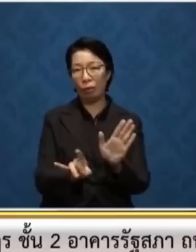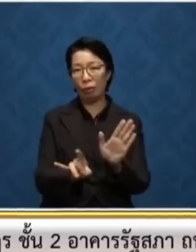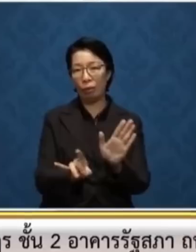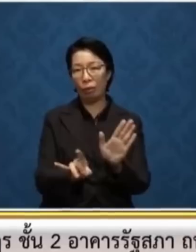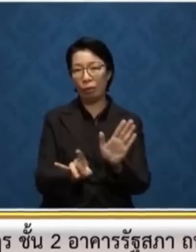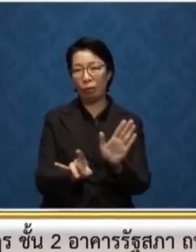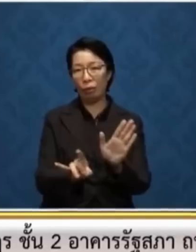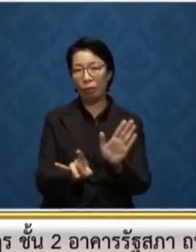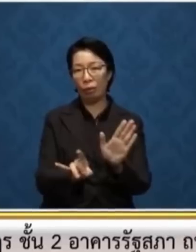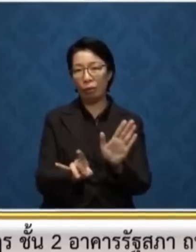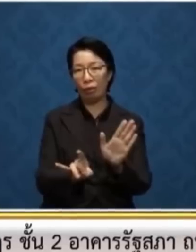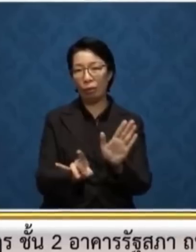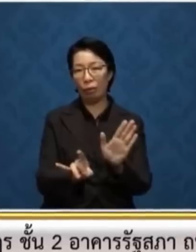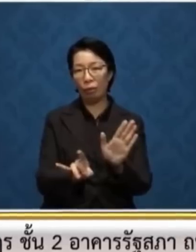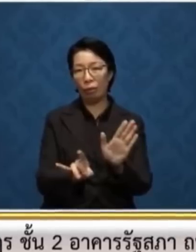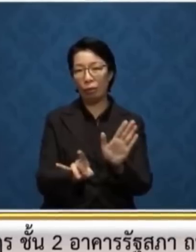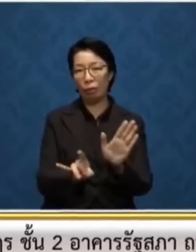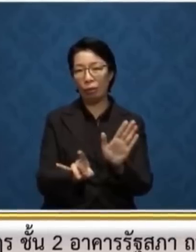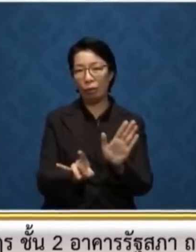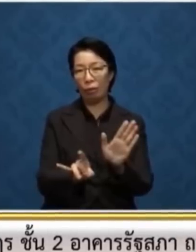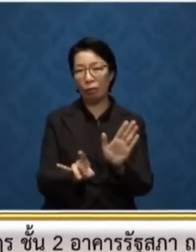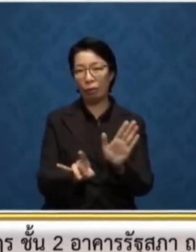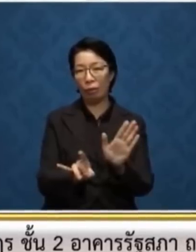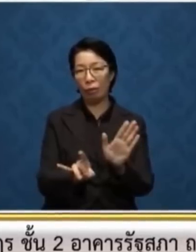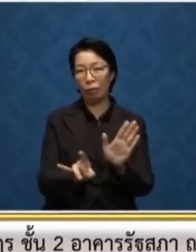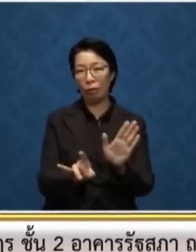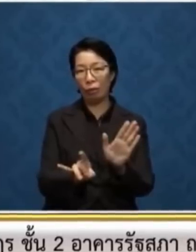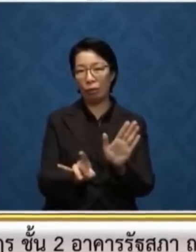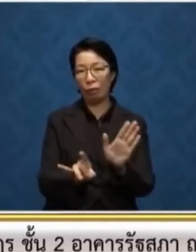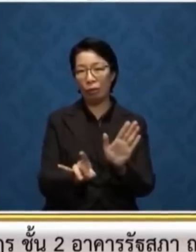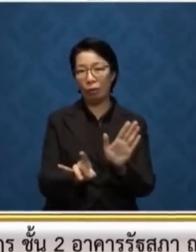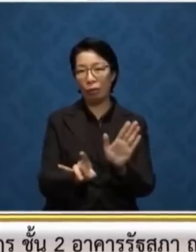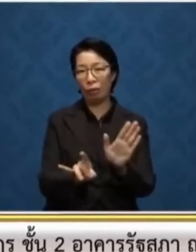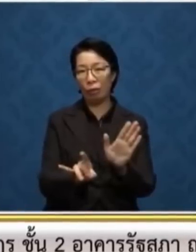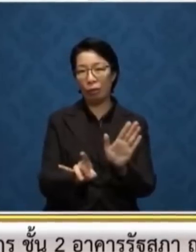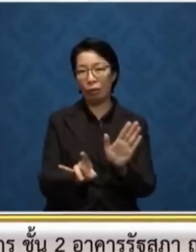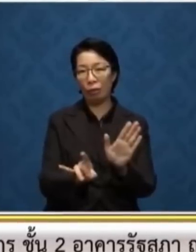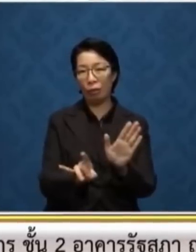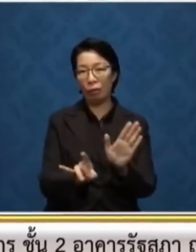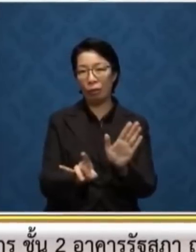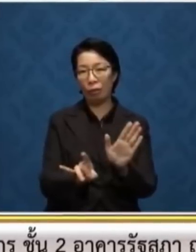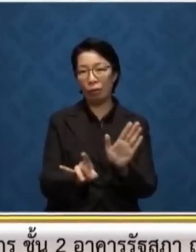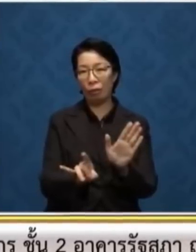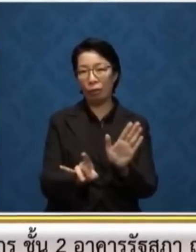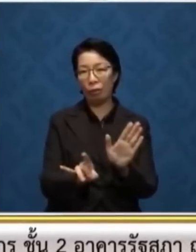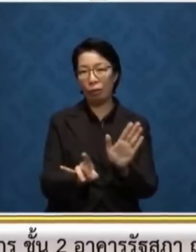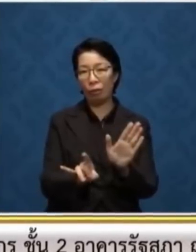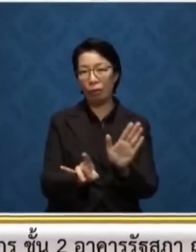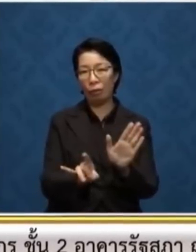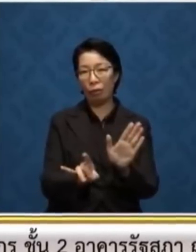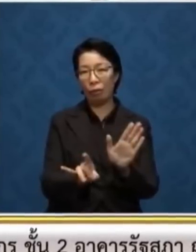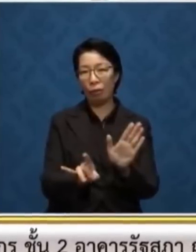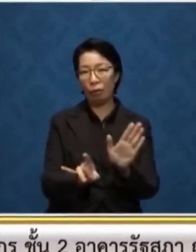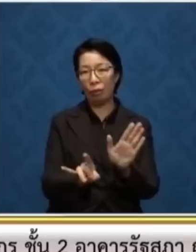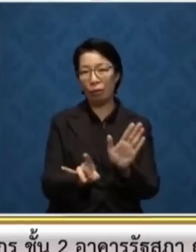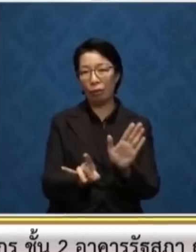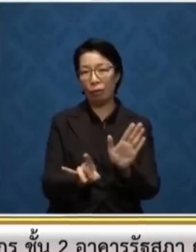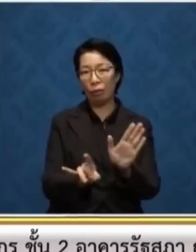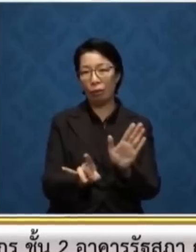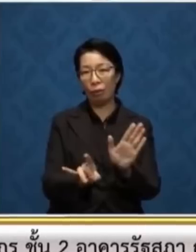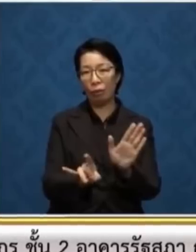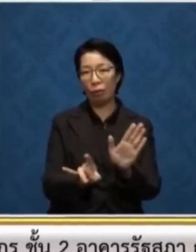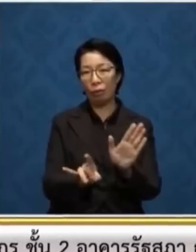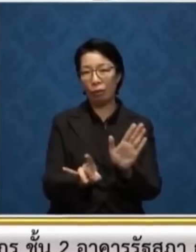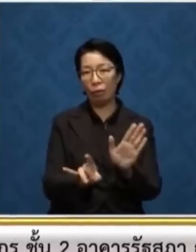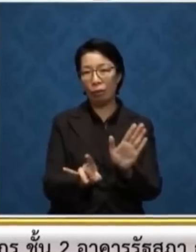ไปแล้วว่าทั้งหมดนี้เป็นการดำเนินการที่ไม่ชอบธรรมด้วยกฎหมายและไม่ชอบธรรมกับพี่น้องประชาชน